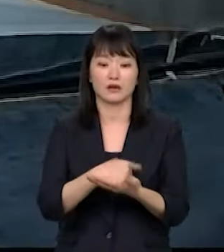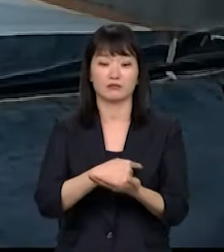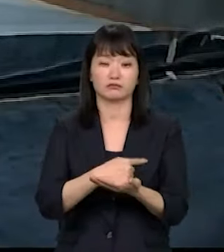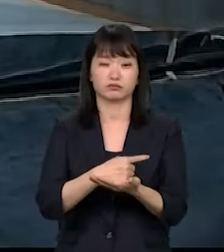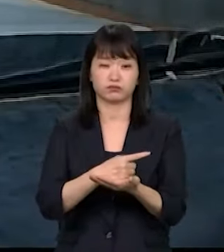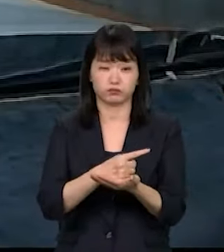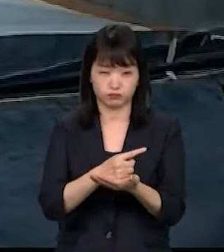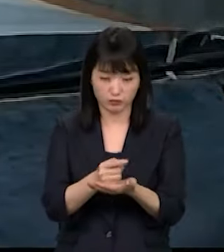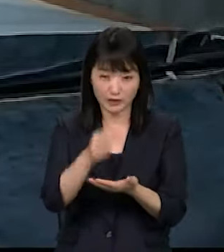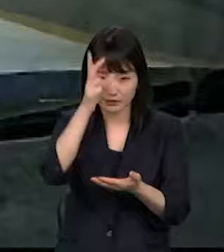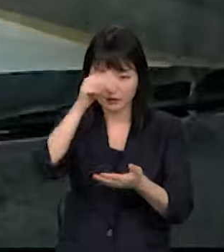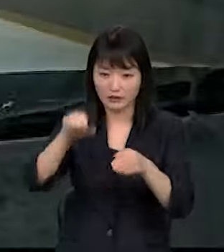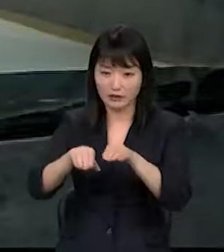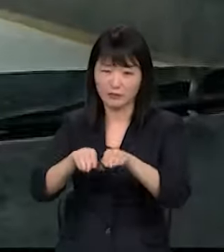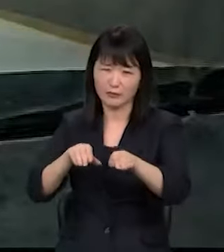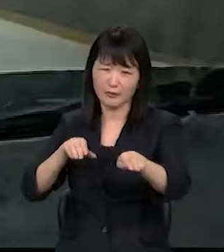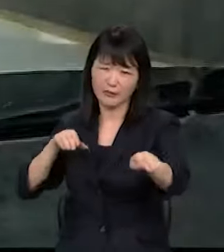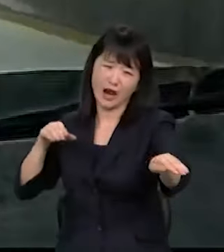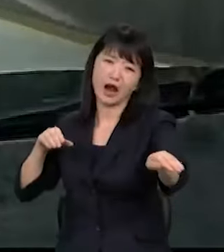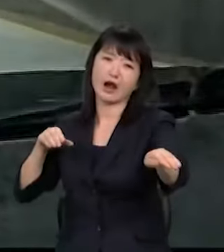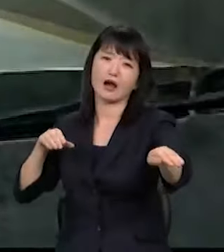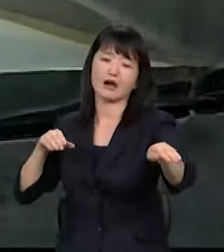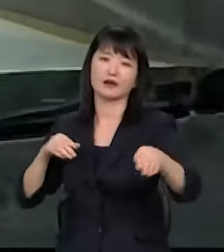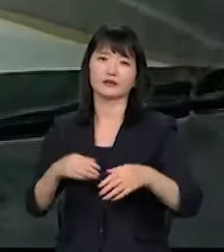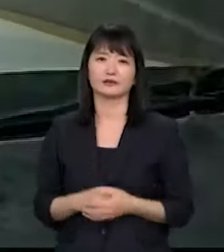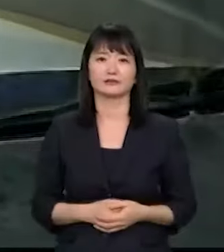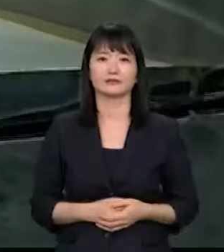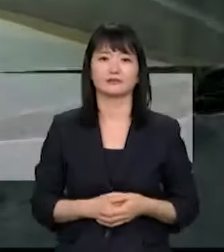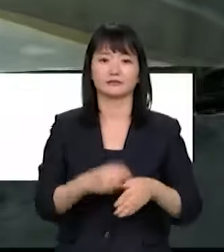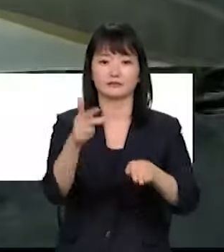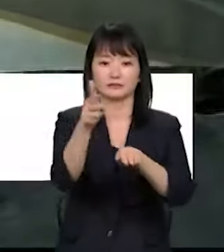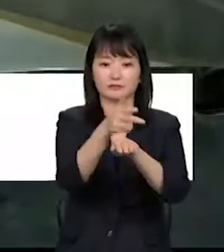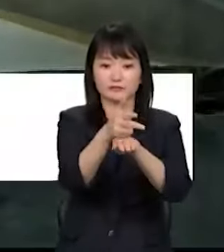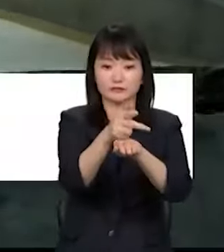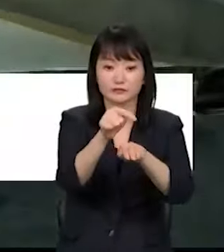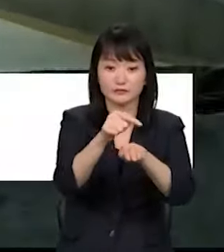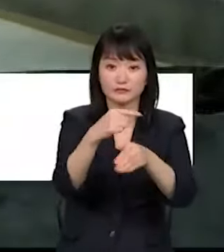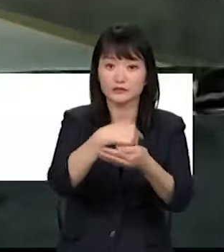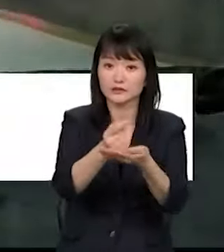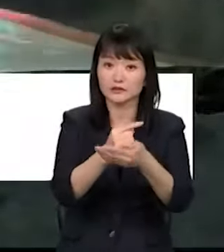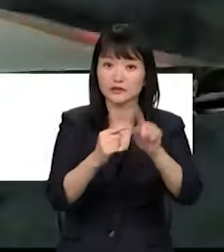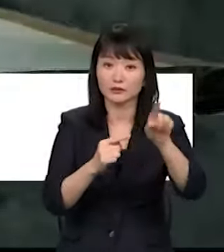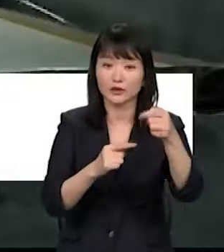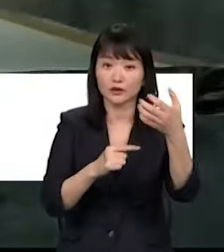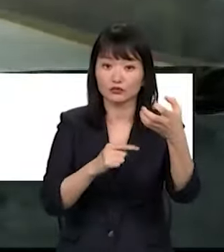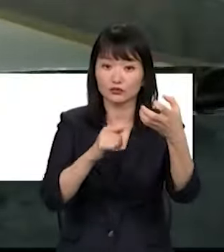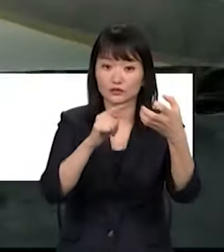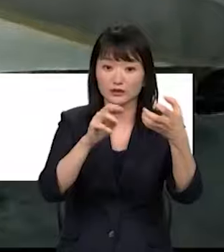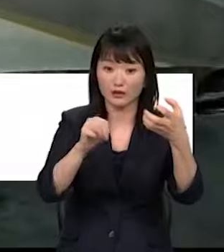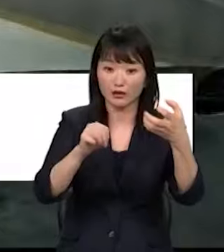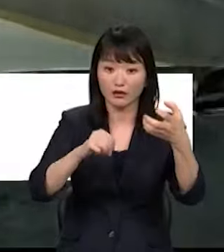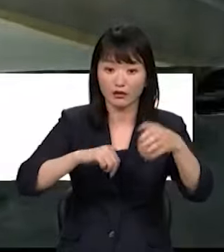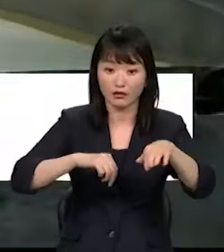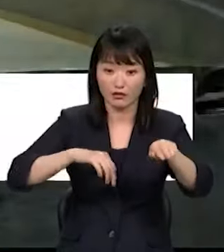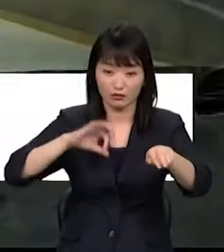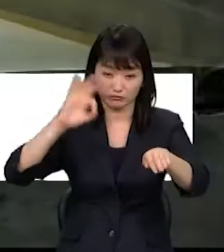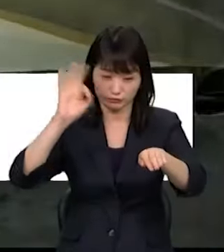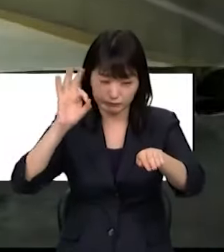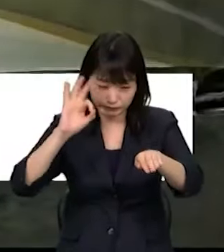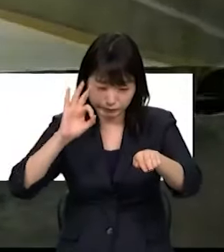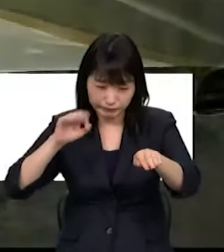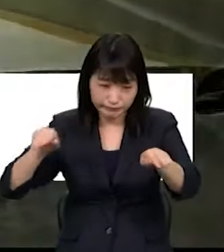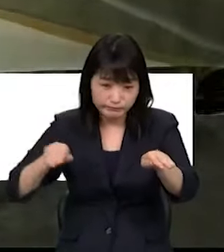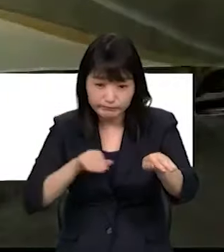올라가고 경찰차와 거리는 멀어집니다 블랙박스 영상에 190 정도로 이제 추격을 하니까요 그렇게 해도